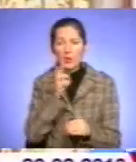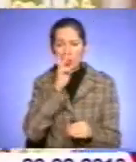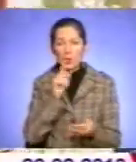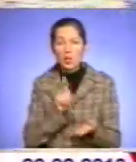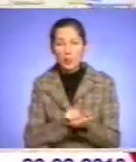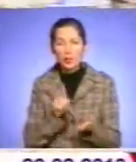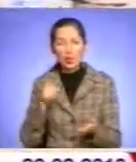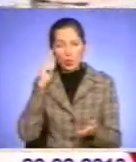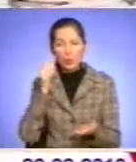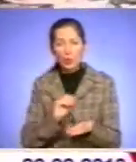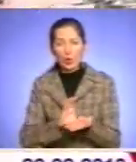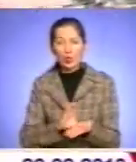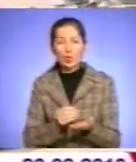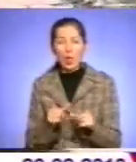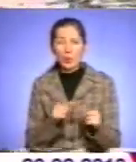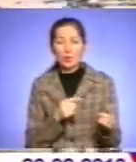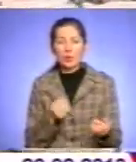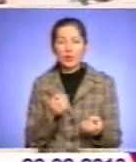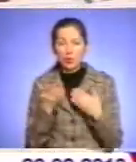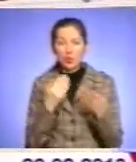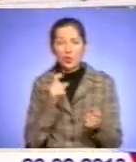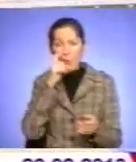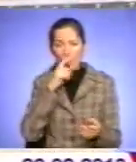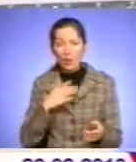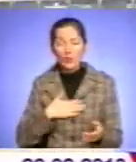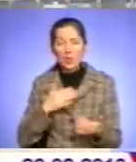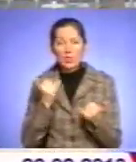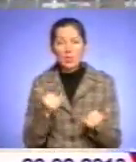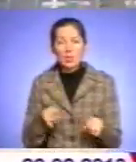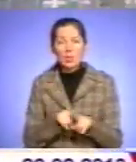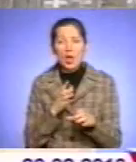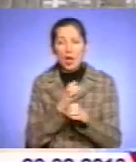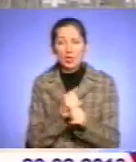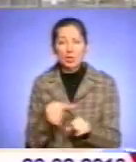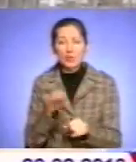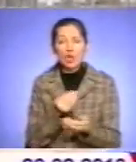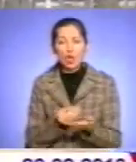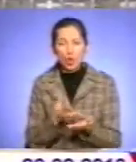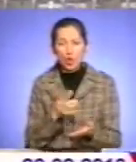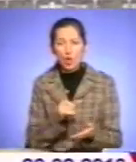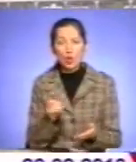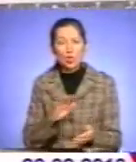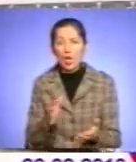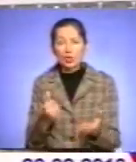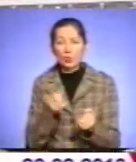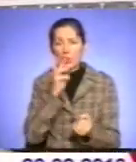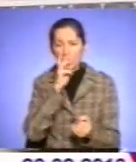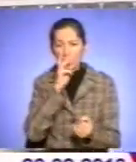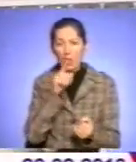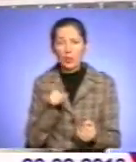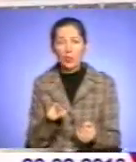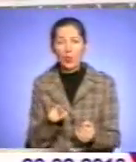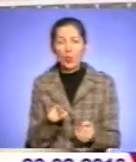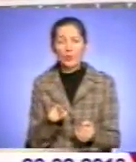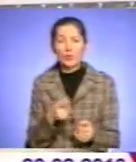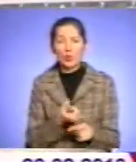подорожчання проїзду. Звичайно, я ставлюсь дуже погано, бо в нас зараз така криза, все дорожчає, люди не отримують зарплати, тому